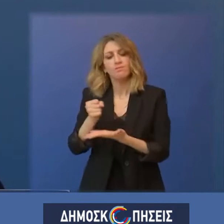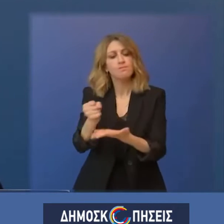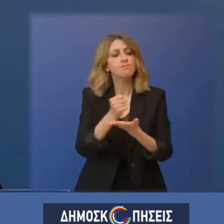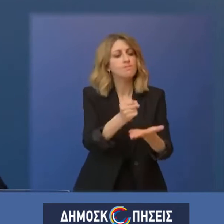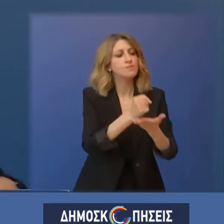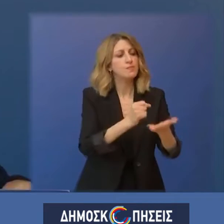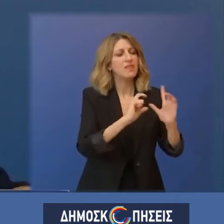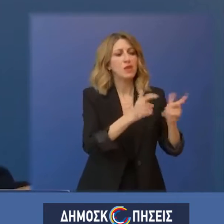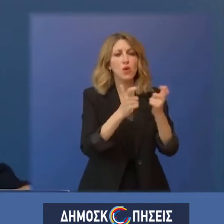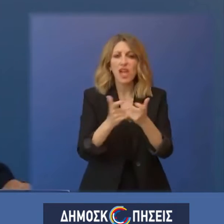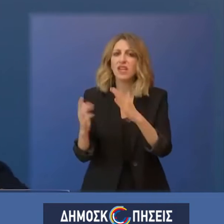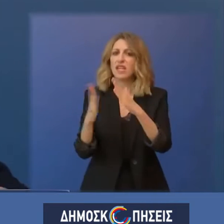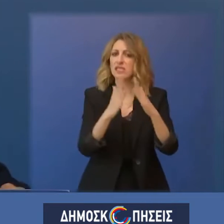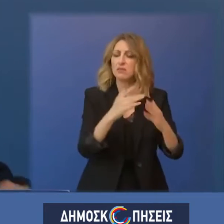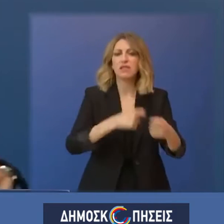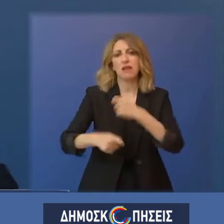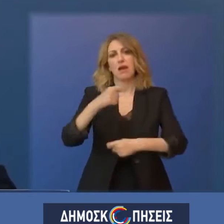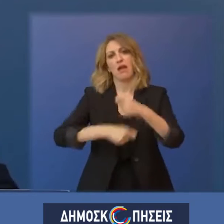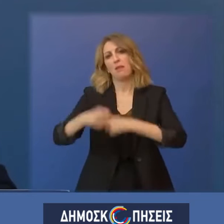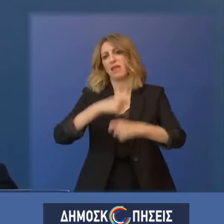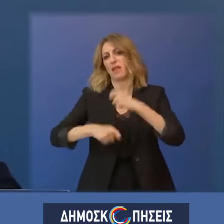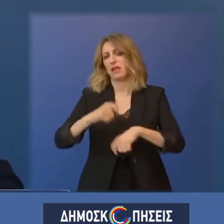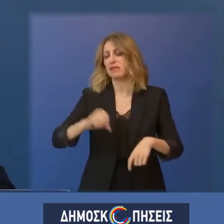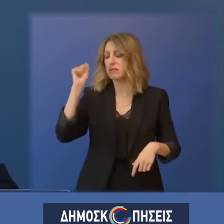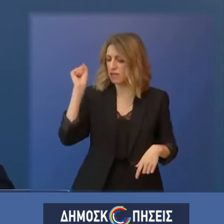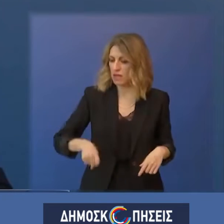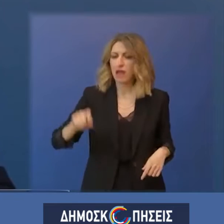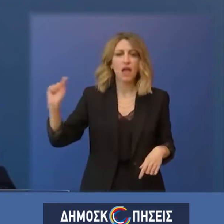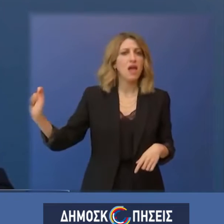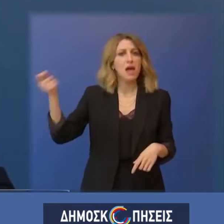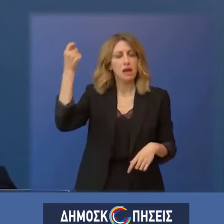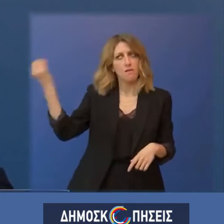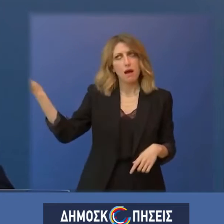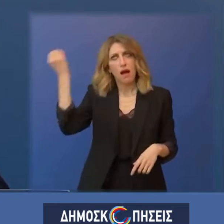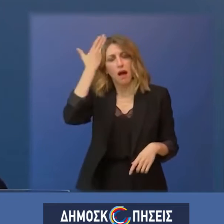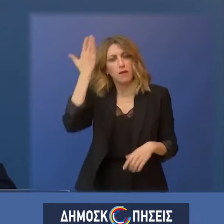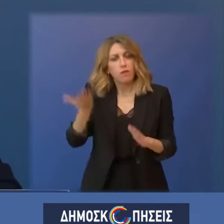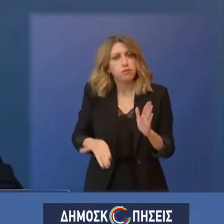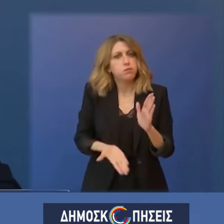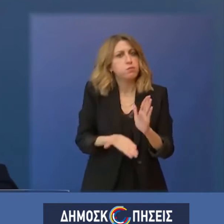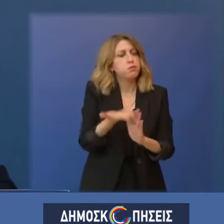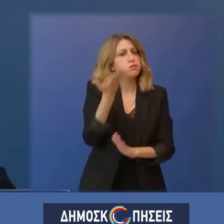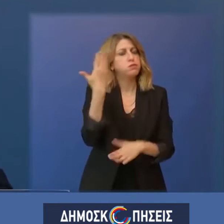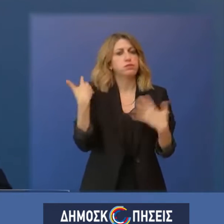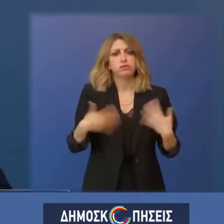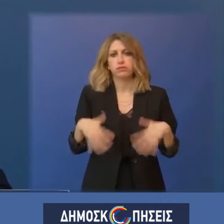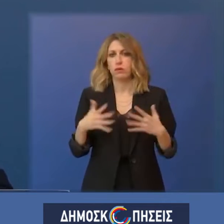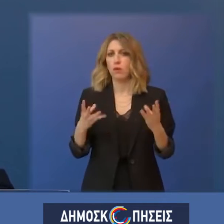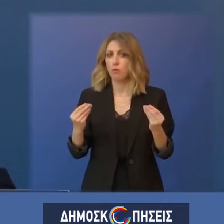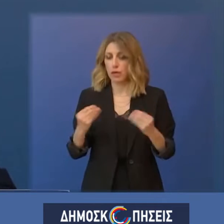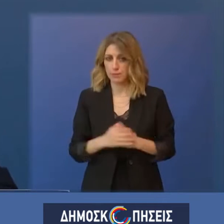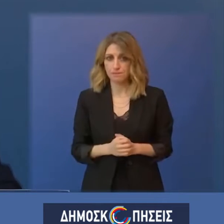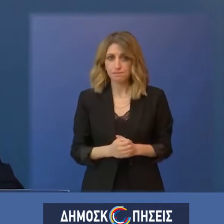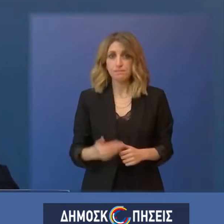πρόβλημα της ακρίβειας στις τιμές ενέργειας. Η πραγματικότητα είναι ότι από την πρώτη στιγμή που παρατηρήθηκαν ανατιμήσεις,